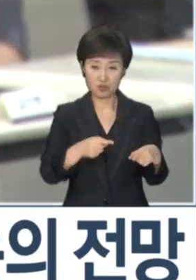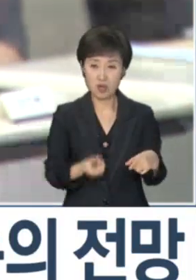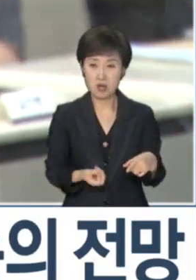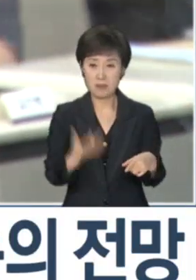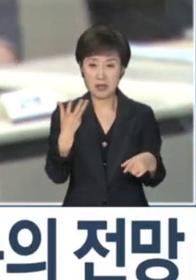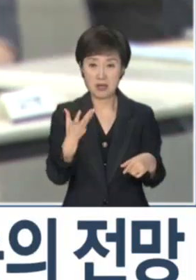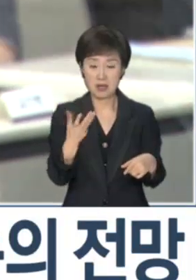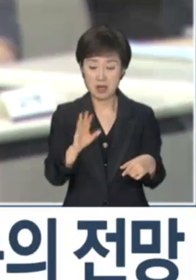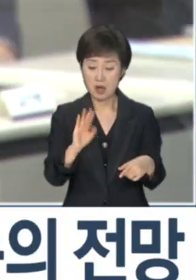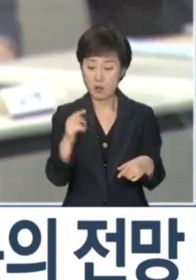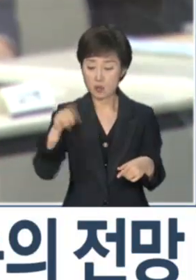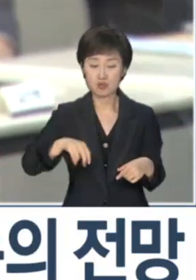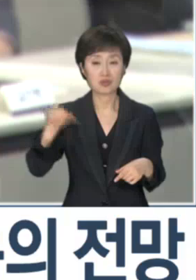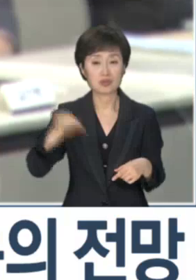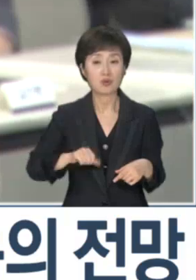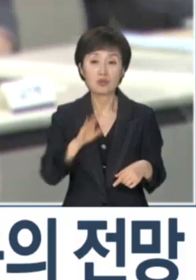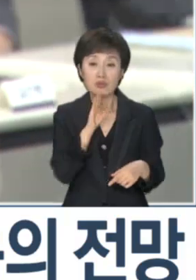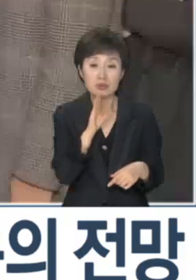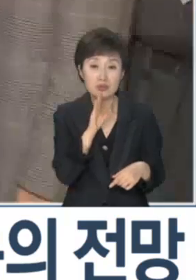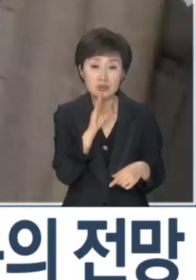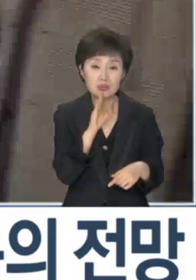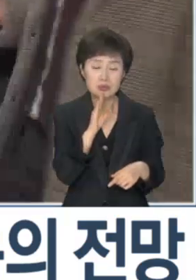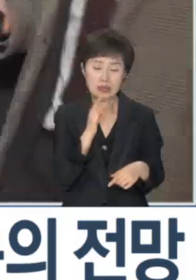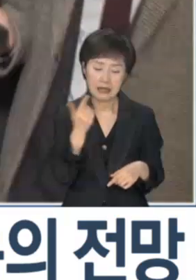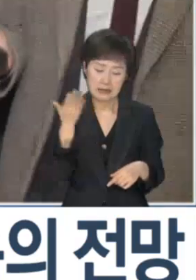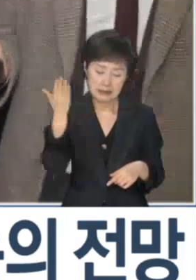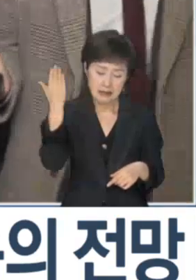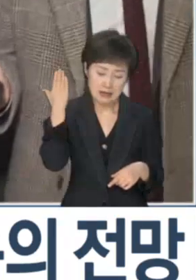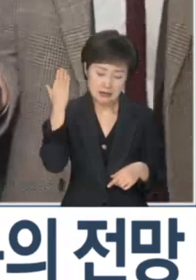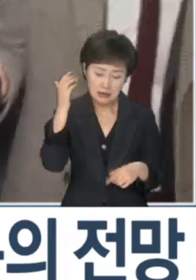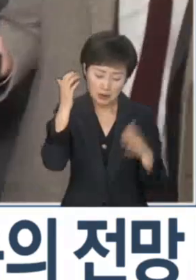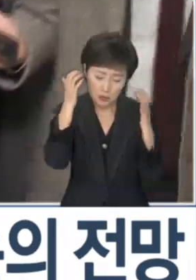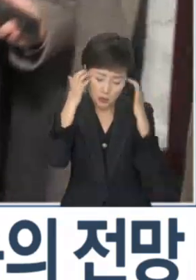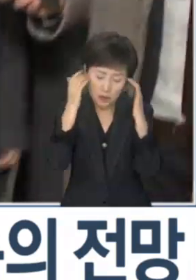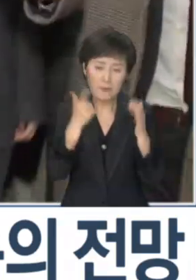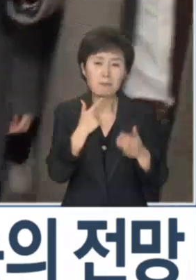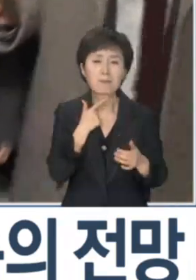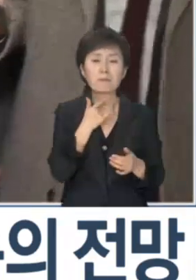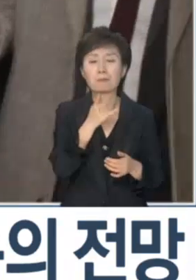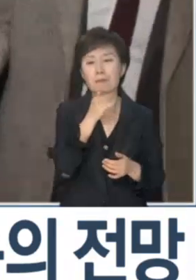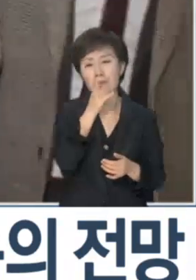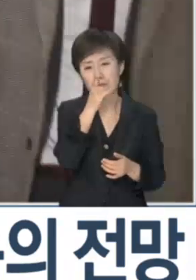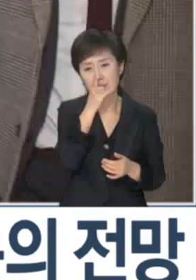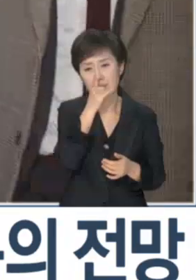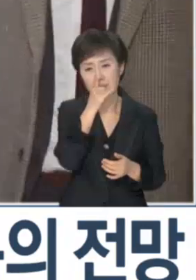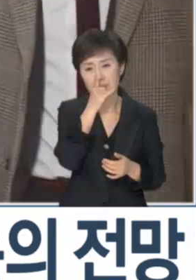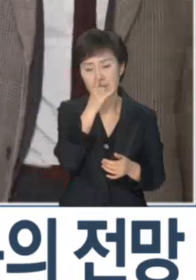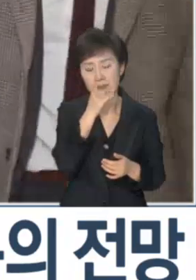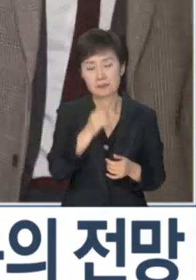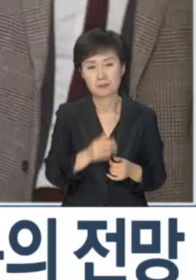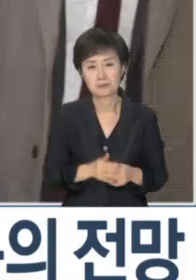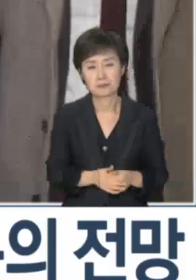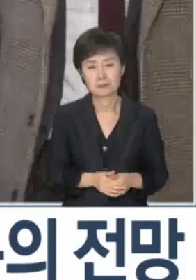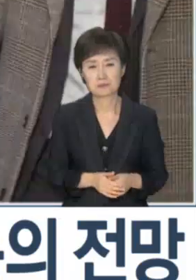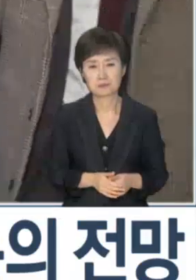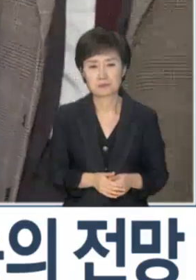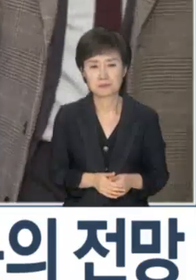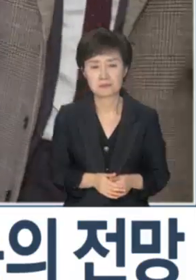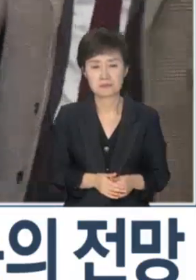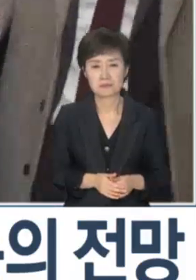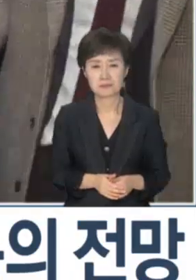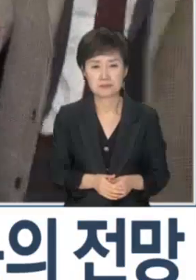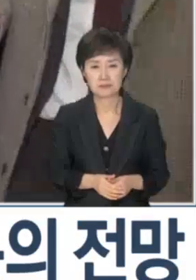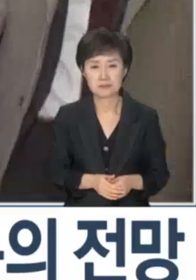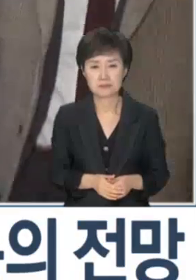국민의힘이라든가 보수정당한테 패배하고 이런 것들이 민주당의 역사에 보면은 어두운 그림자가 역사가